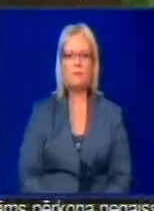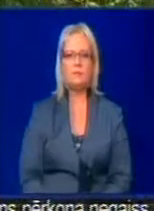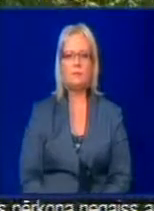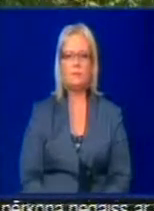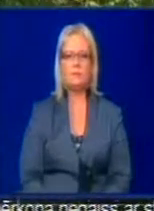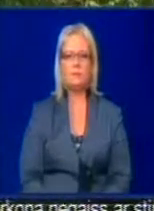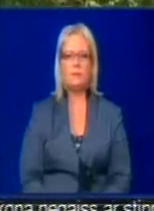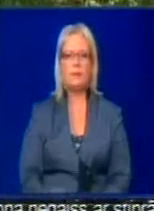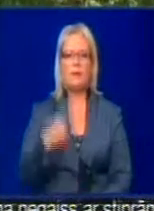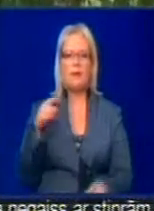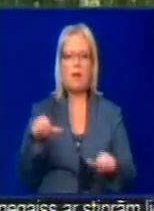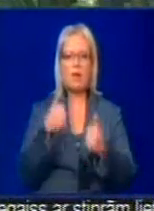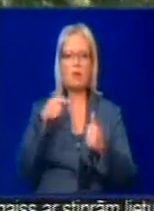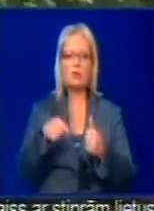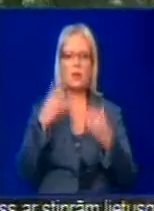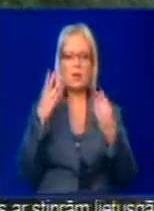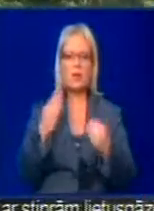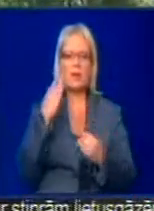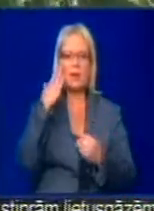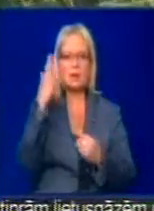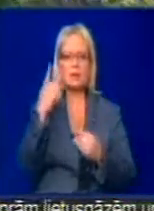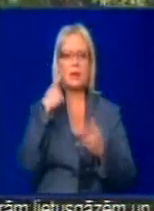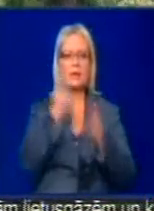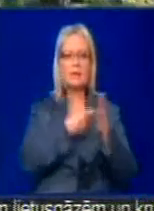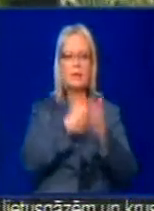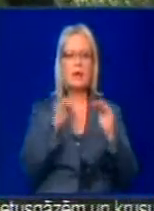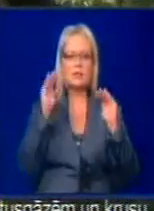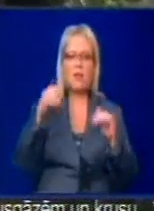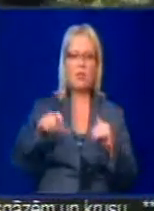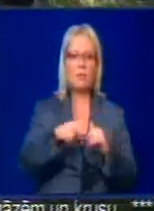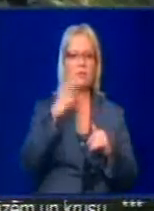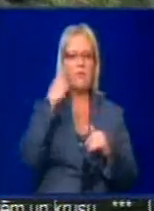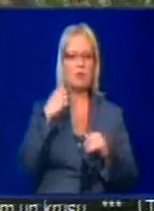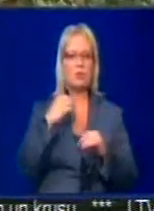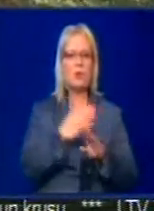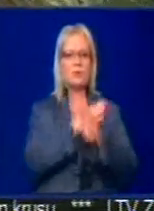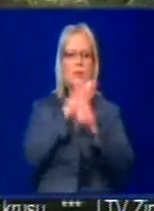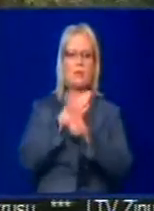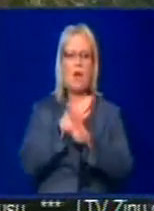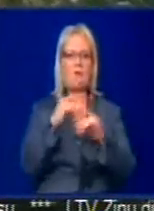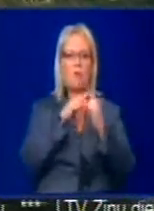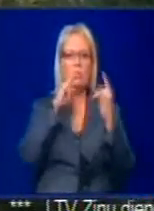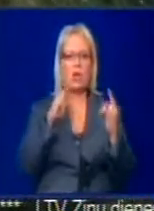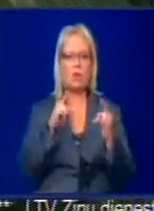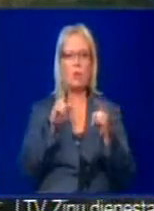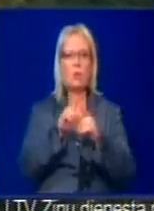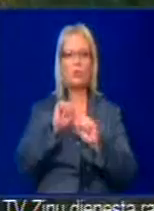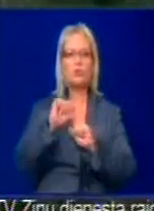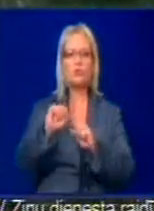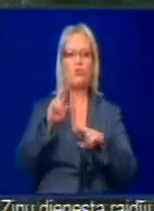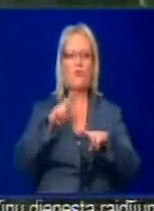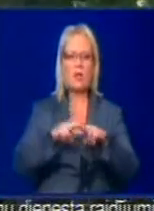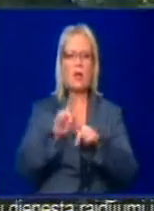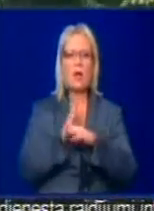Grūtībām. Vienlaikus šajās dienās iecerēts ir izzināt arī Svētupes veco dzirnavu tiltu braslu un slūžu vietas. Tāpat apciemoti